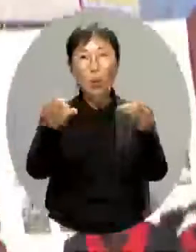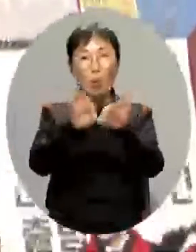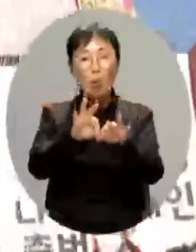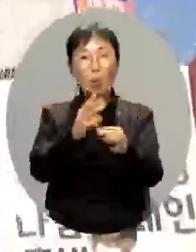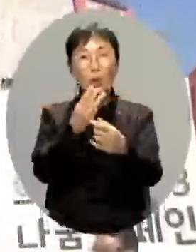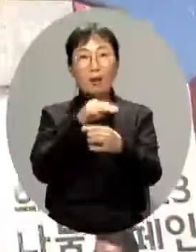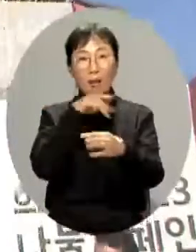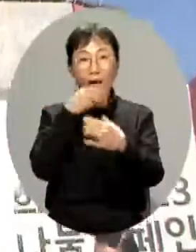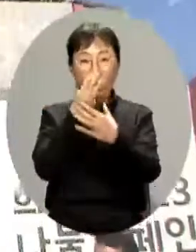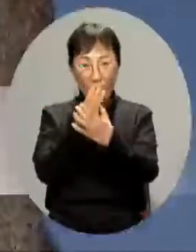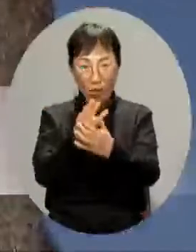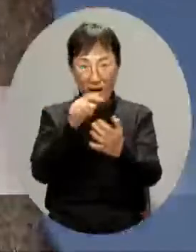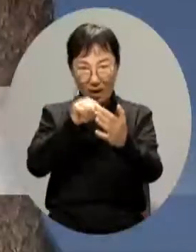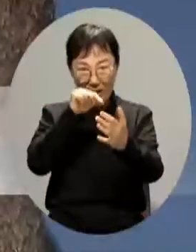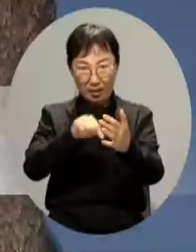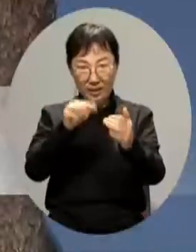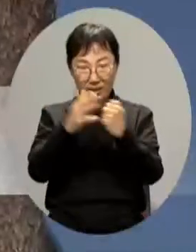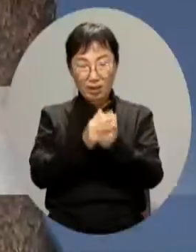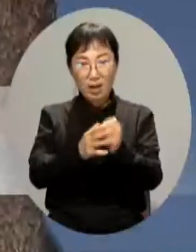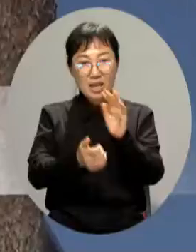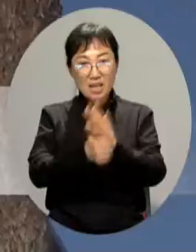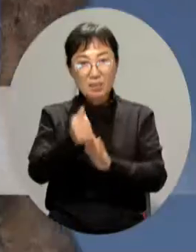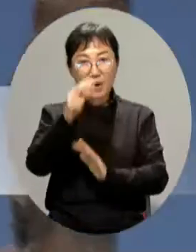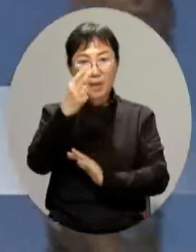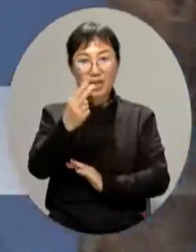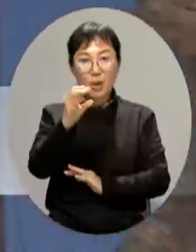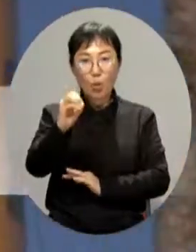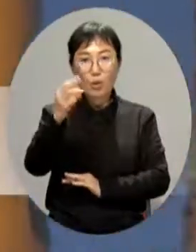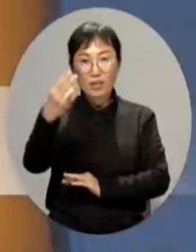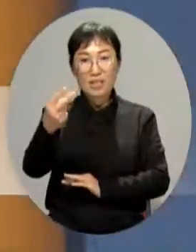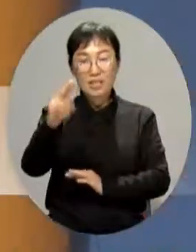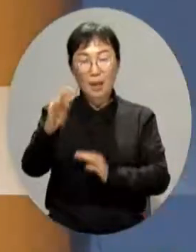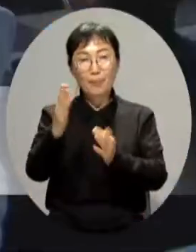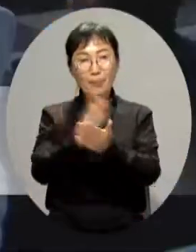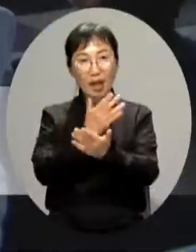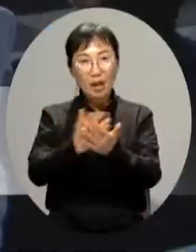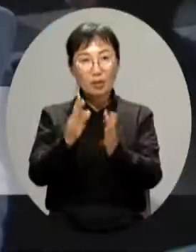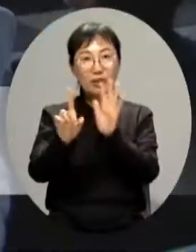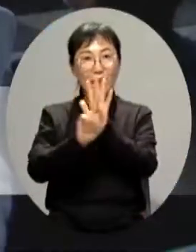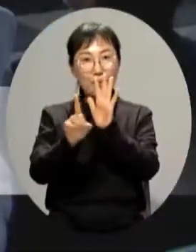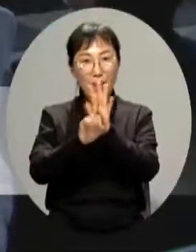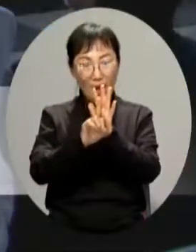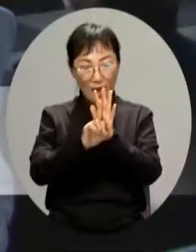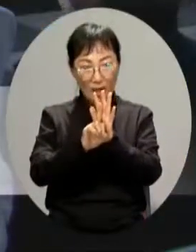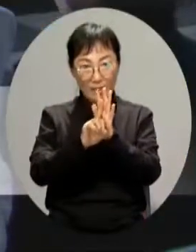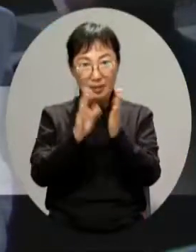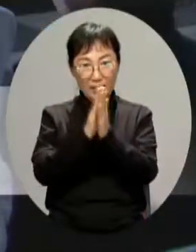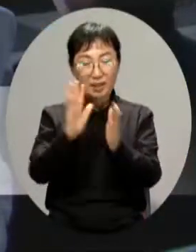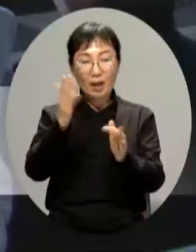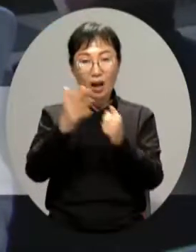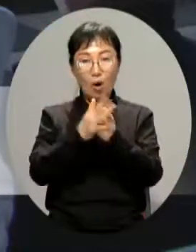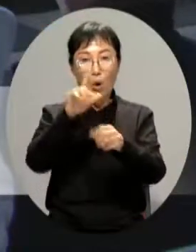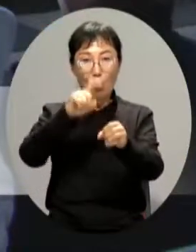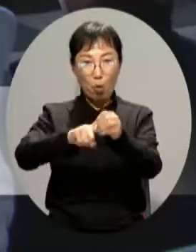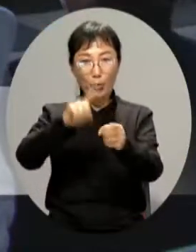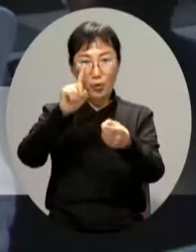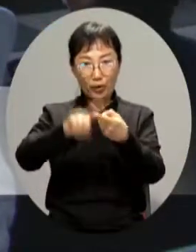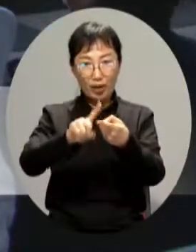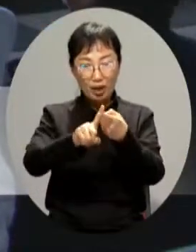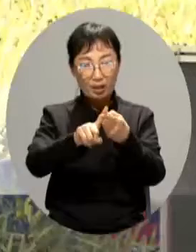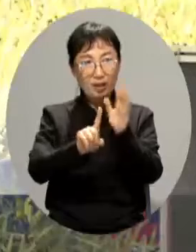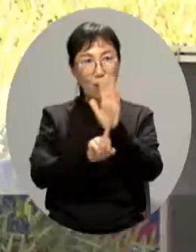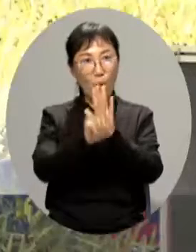오거리 문화광장에서 희망 2023 나눔 캠페인 출범식을 열고 사랑의 온도탑 모금 목표를